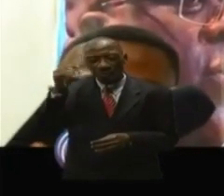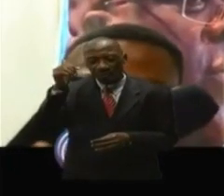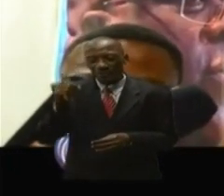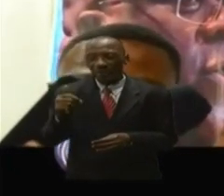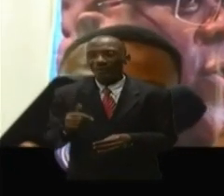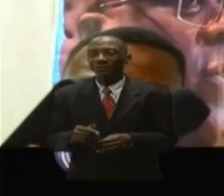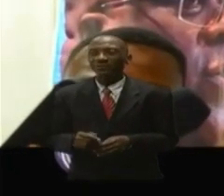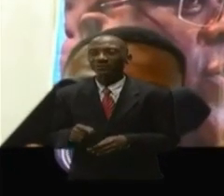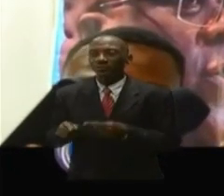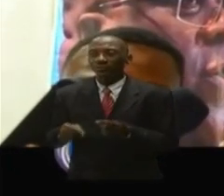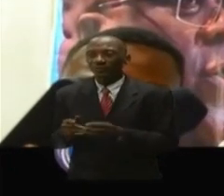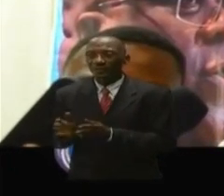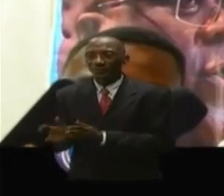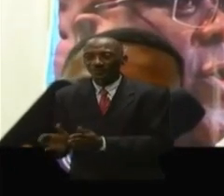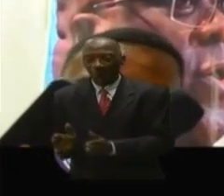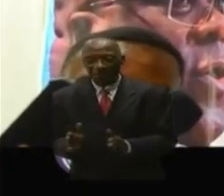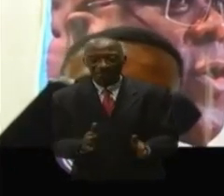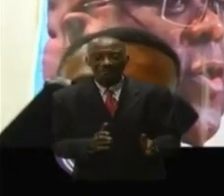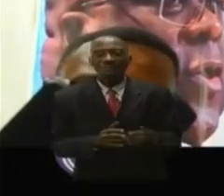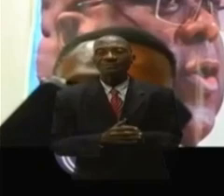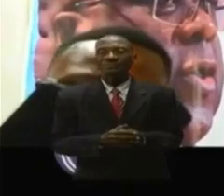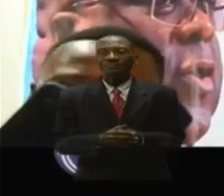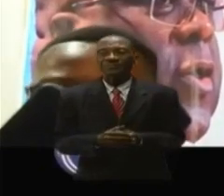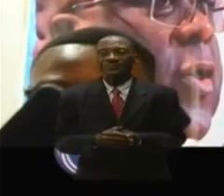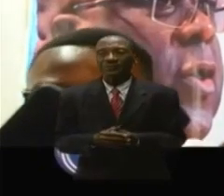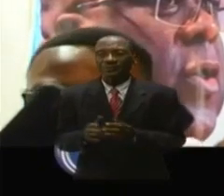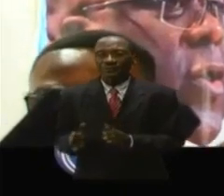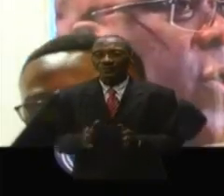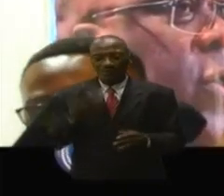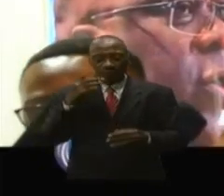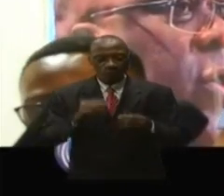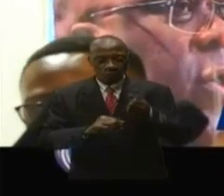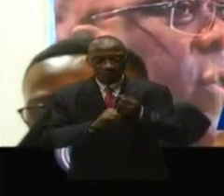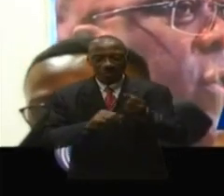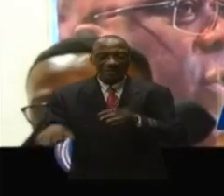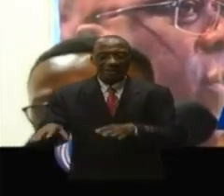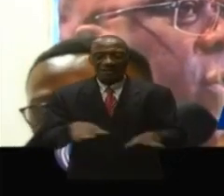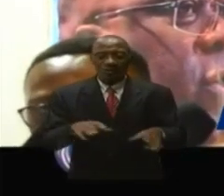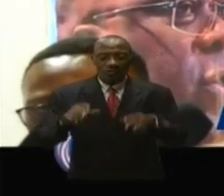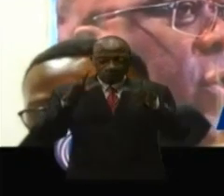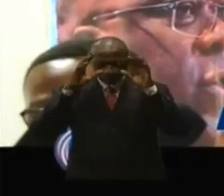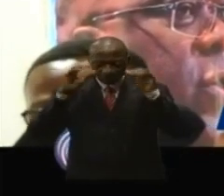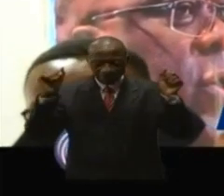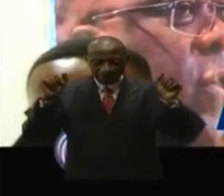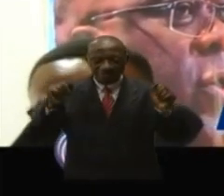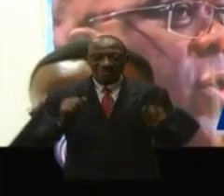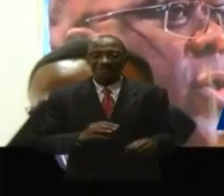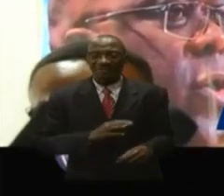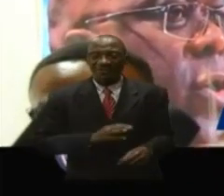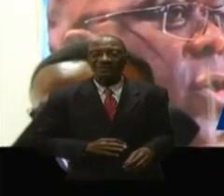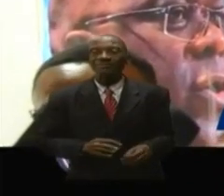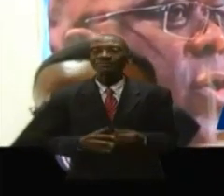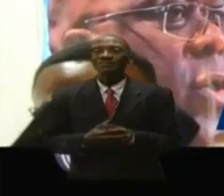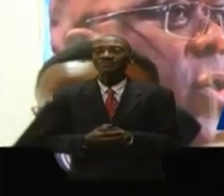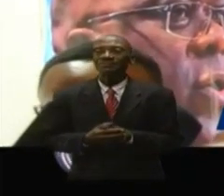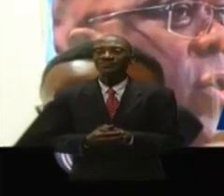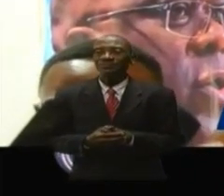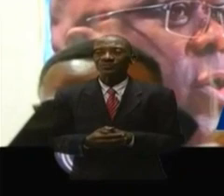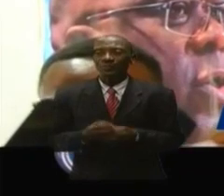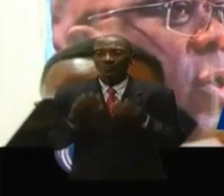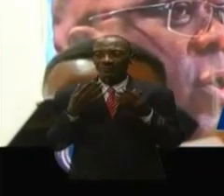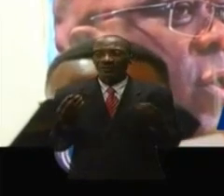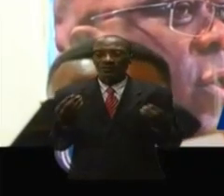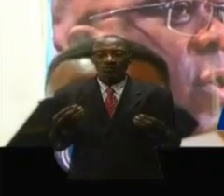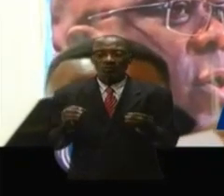politique Union des socialistes pour le bien-être des Congolais, considérant le grand